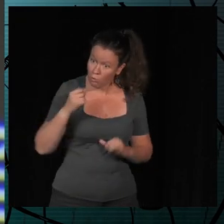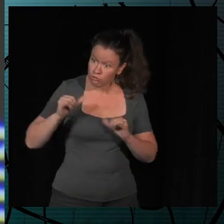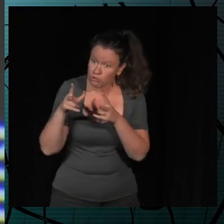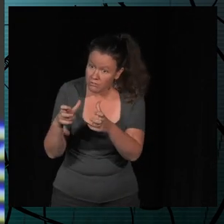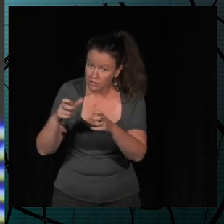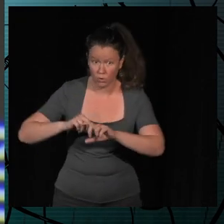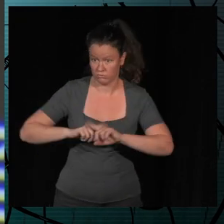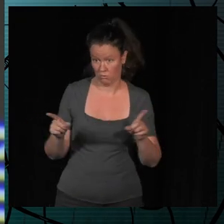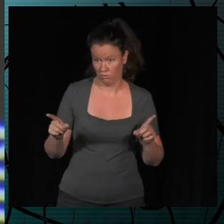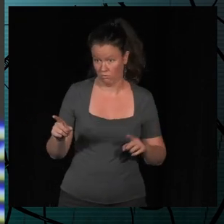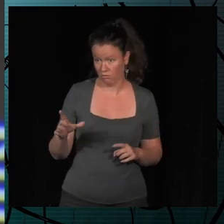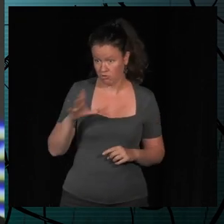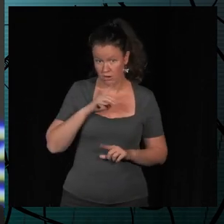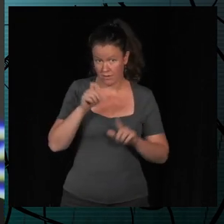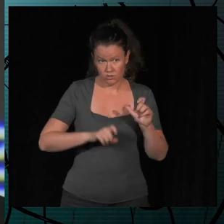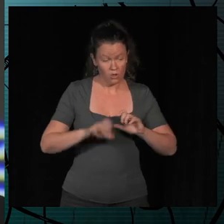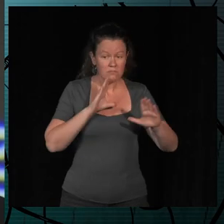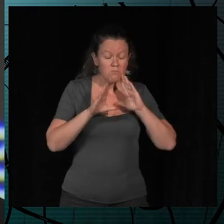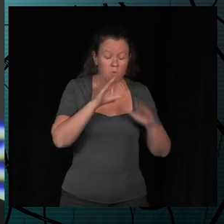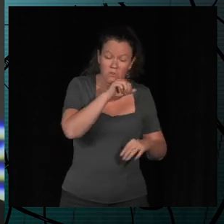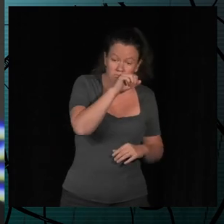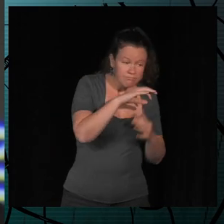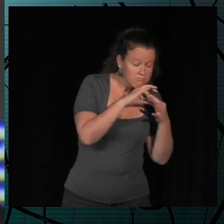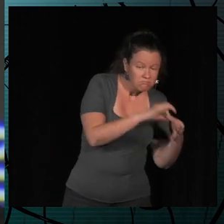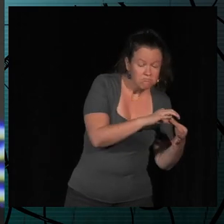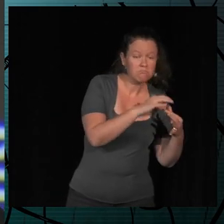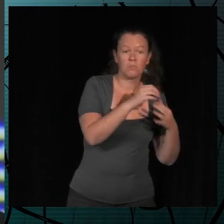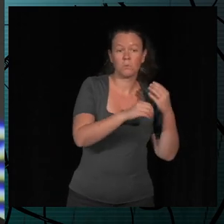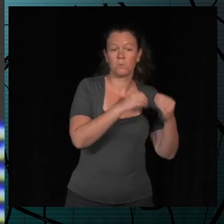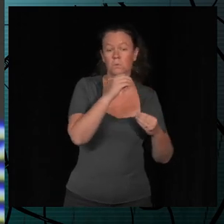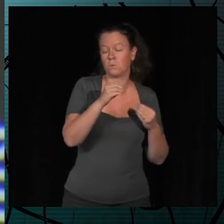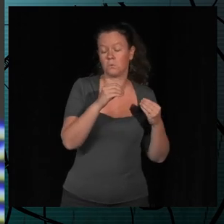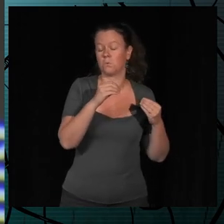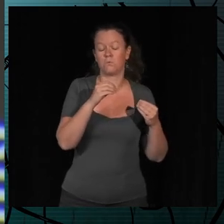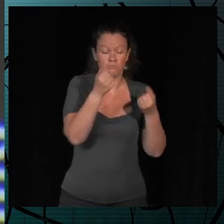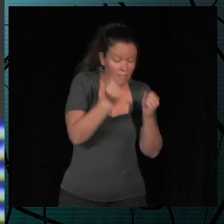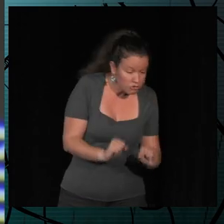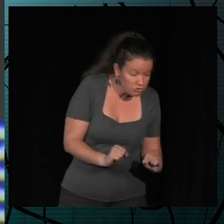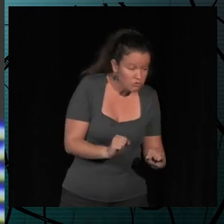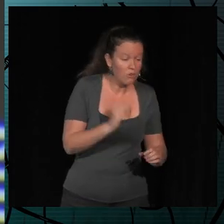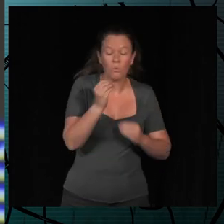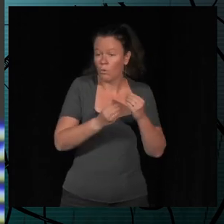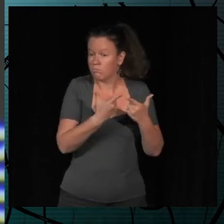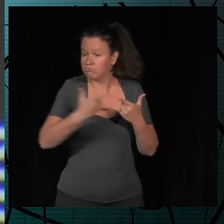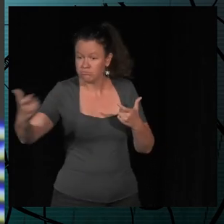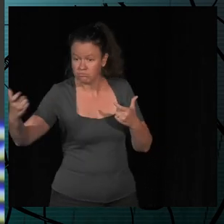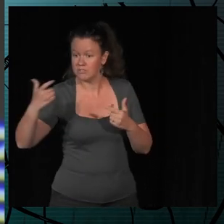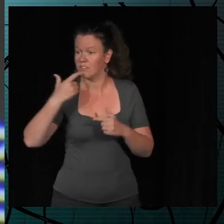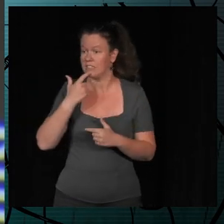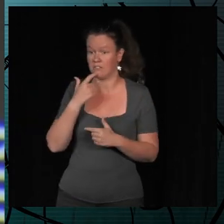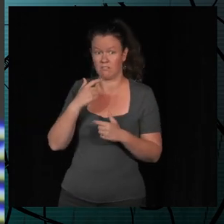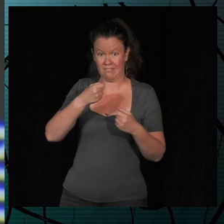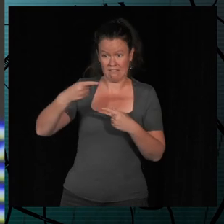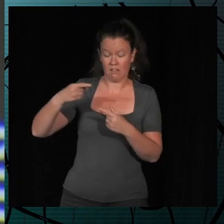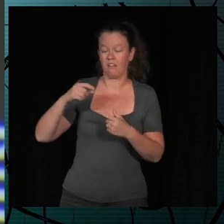s'occupent autrement sur les réseaux sociaux ikikomori veut pas dire jeux vidéo ikikomori c'est des gens en rupture scolaire